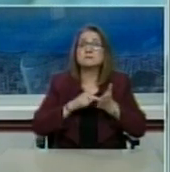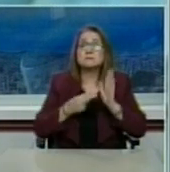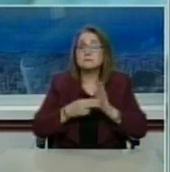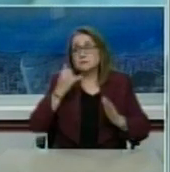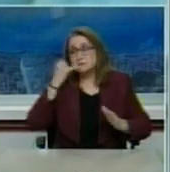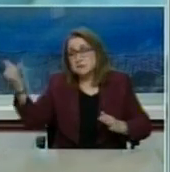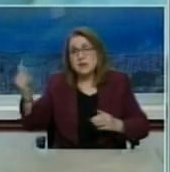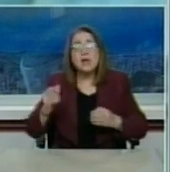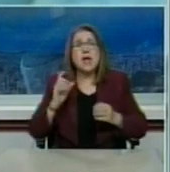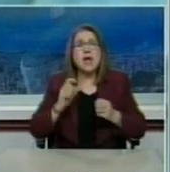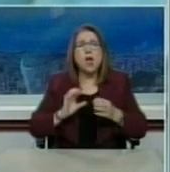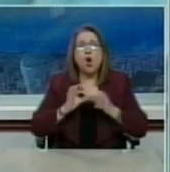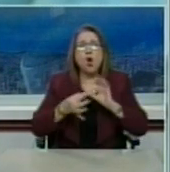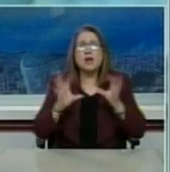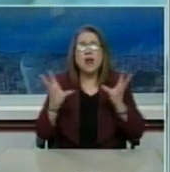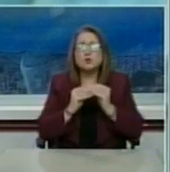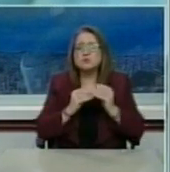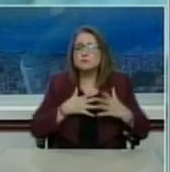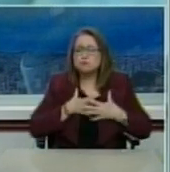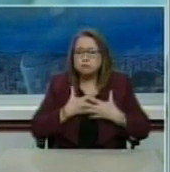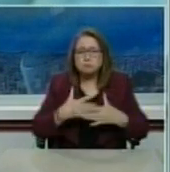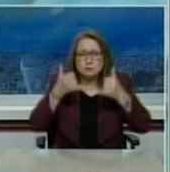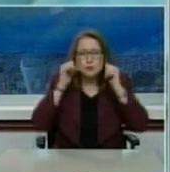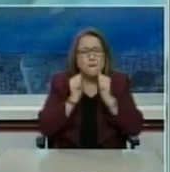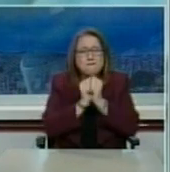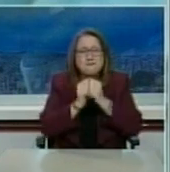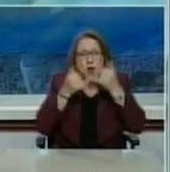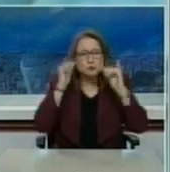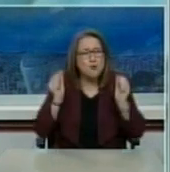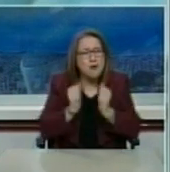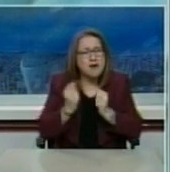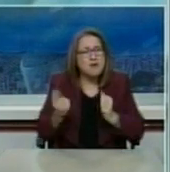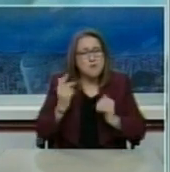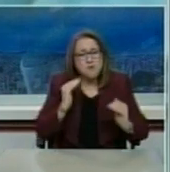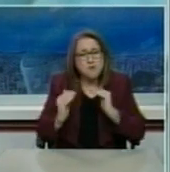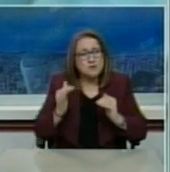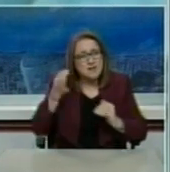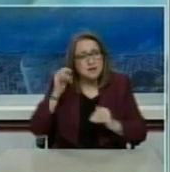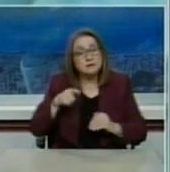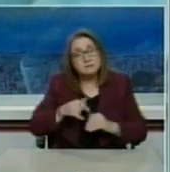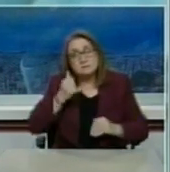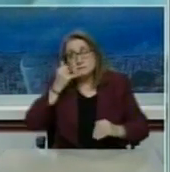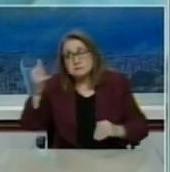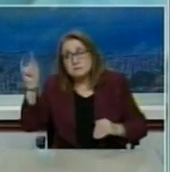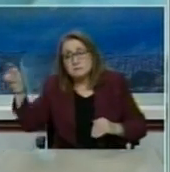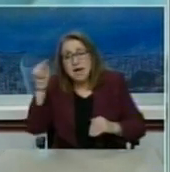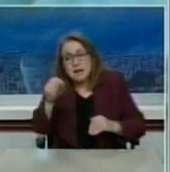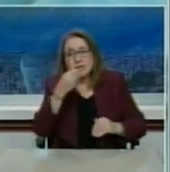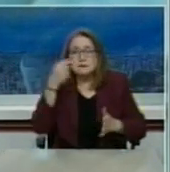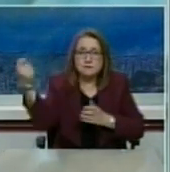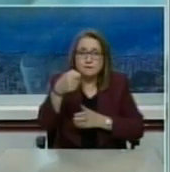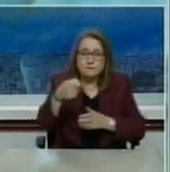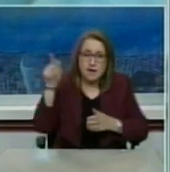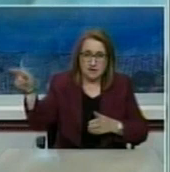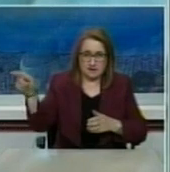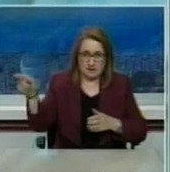φιλοζωικές οργανώσεις και τους Δήμους της περιοχής που είναι τα ζώα. Τώρα, για τους συμπολίτες μας που φροντίζουν αδέσποτα στο Δήμο τους,